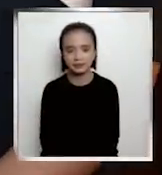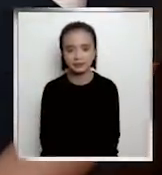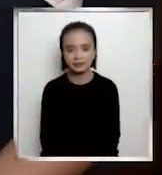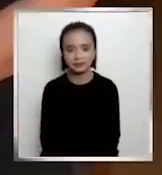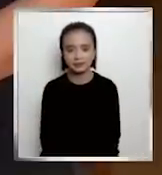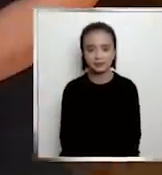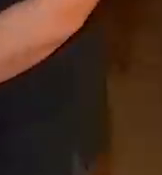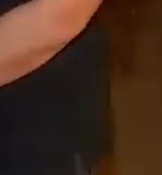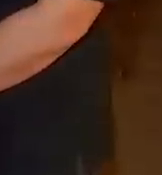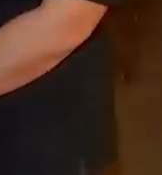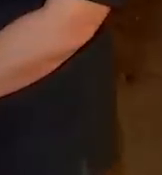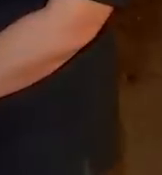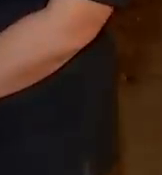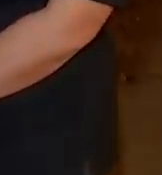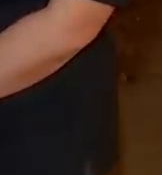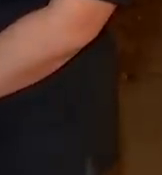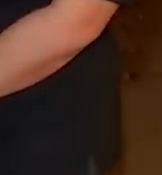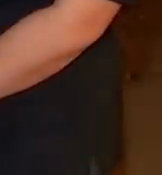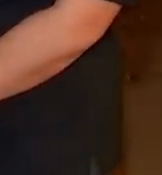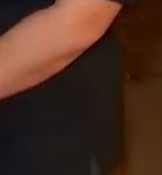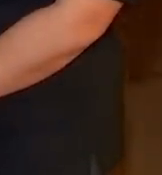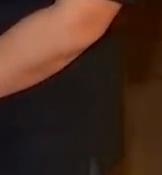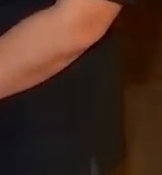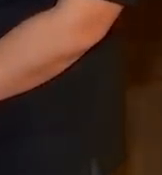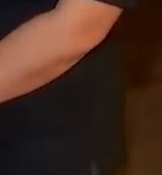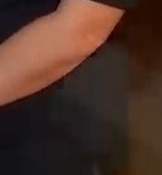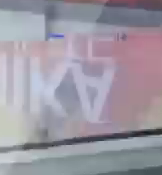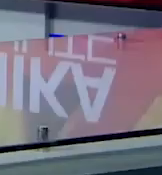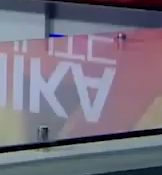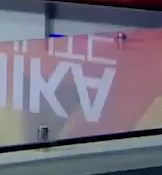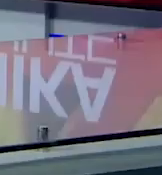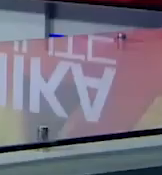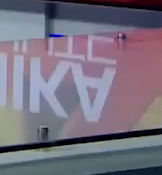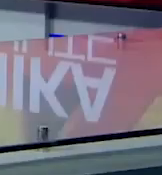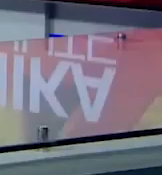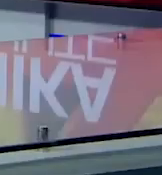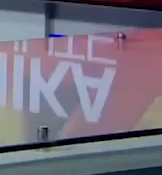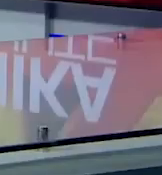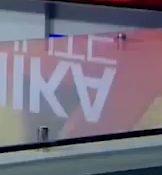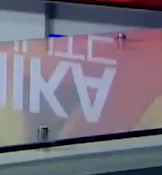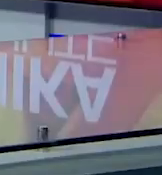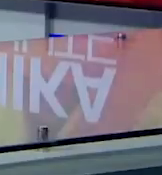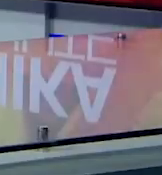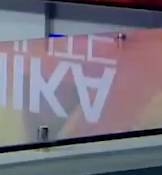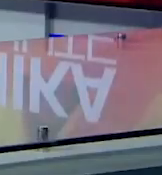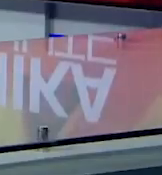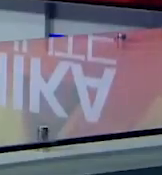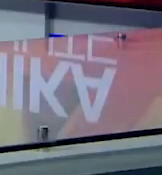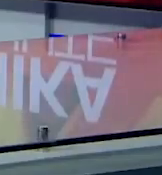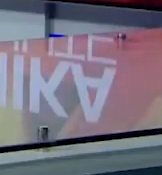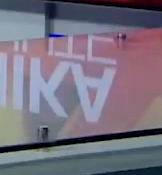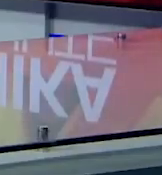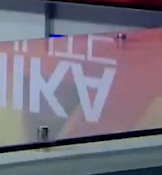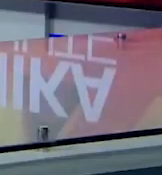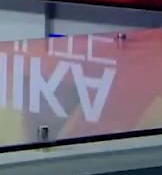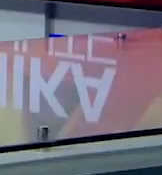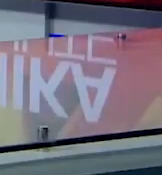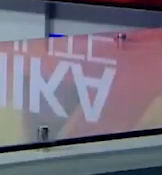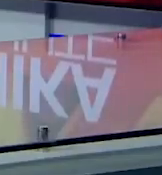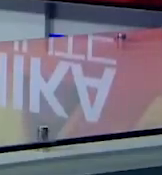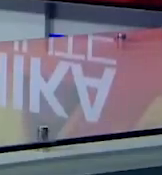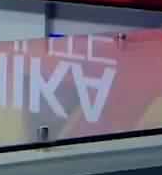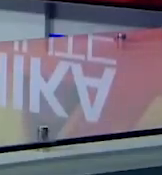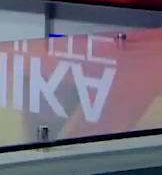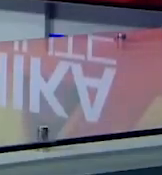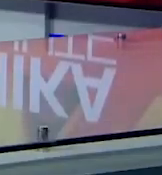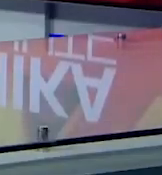Katatibayan, updated sa showbiz happenings. At yun ang mga chika ko this Thursday night. Ako po si Iya Arellano, Miss